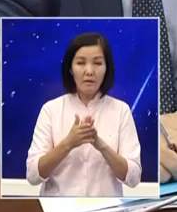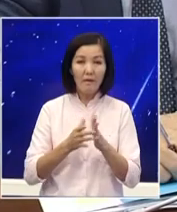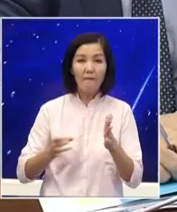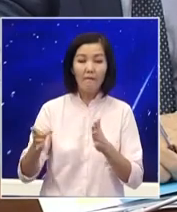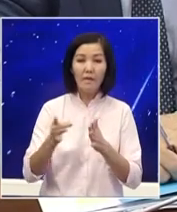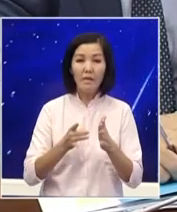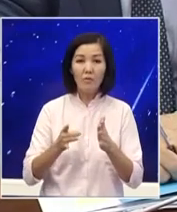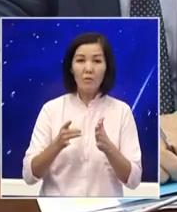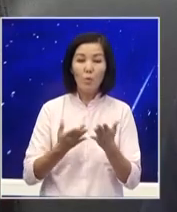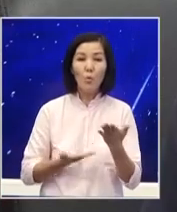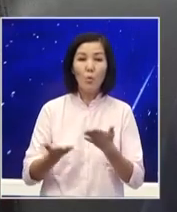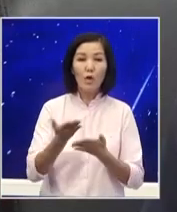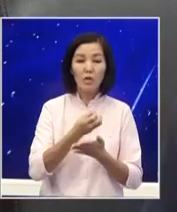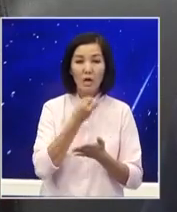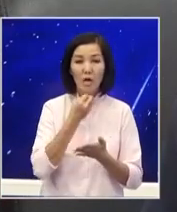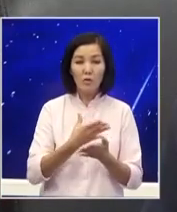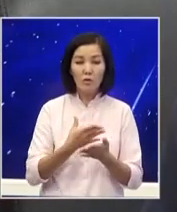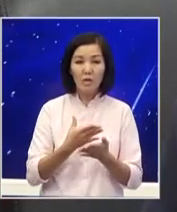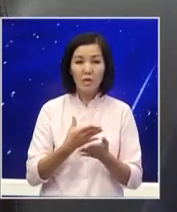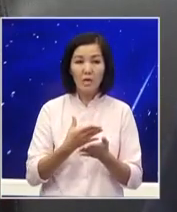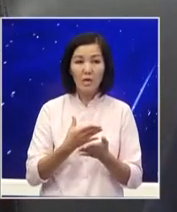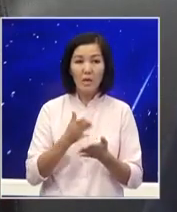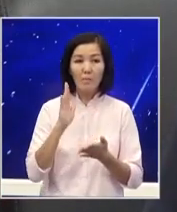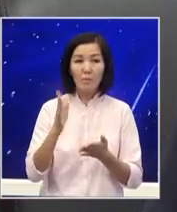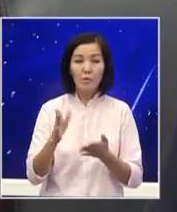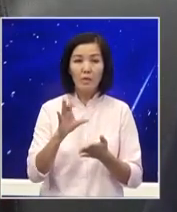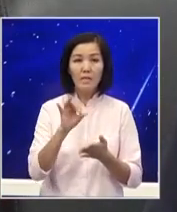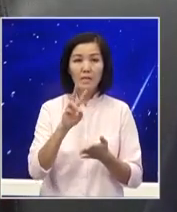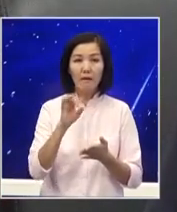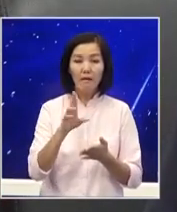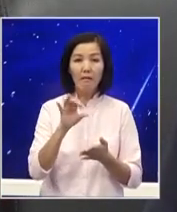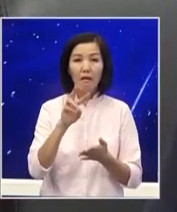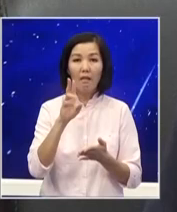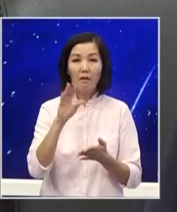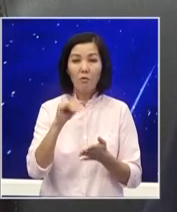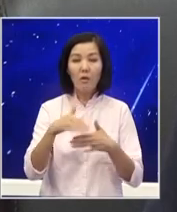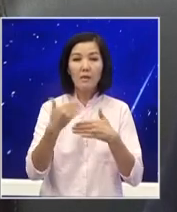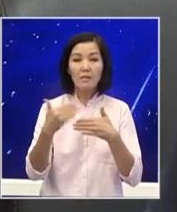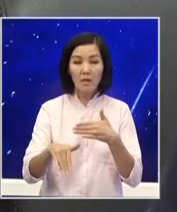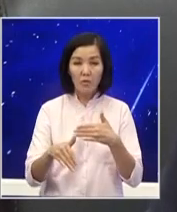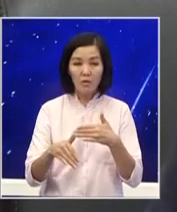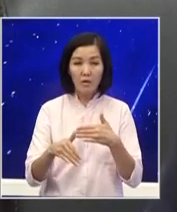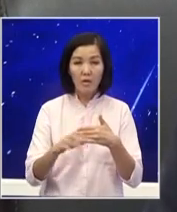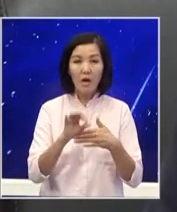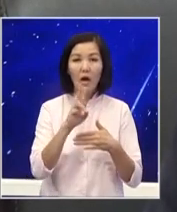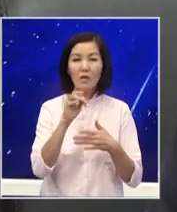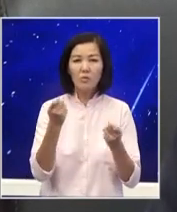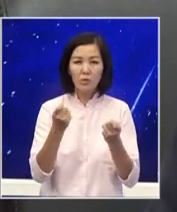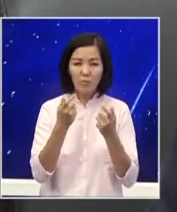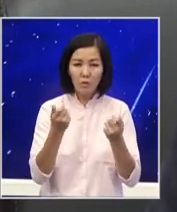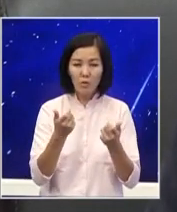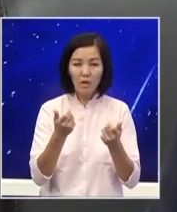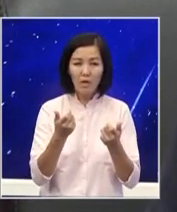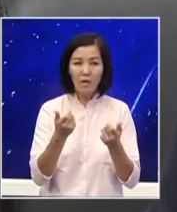урожая хорошим политического конечно сарканд и лапы отставанием oxotnik бога